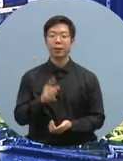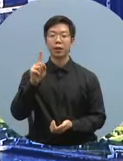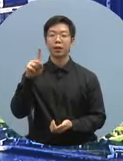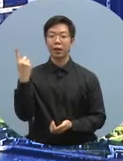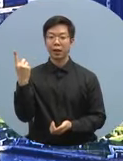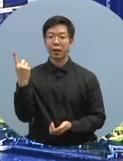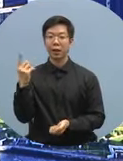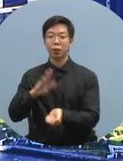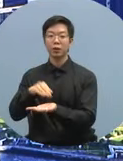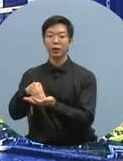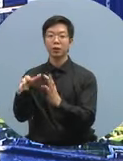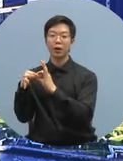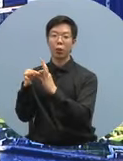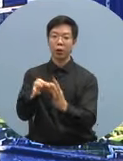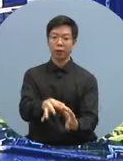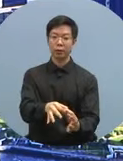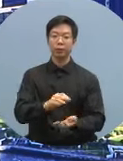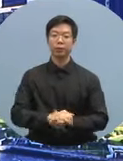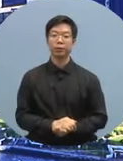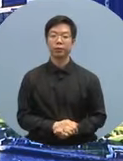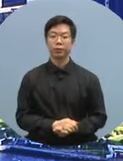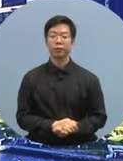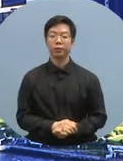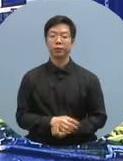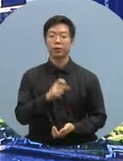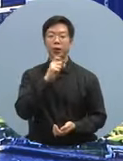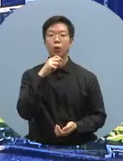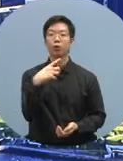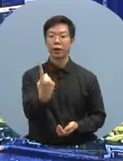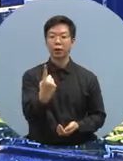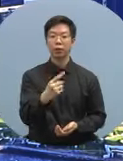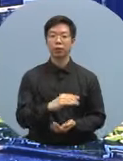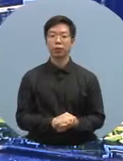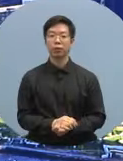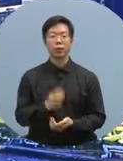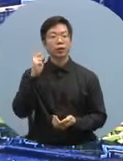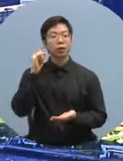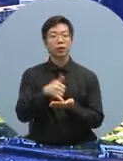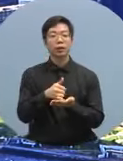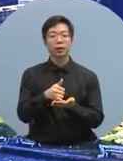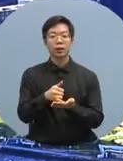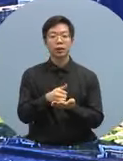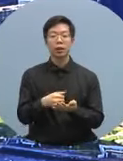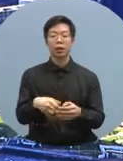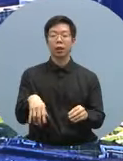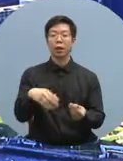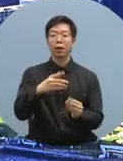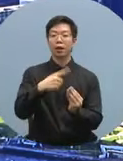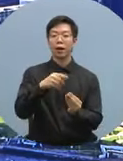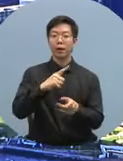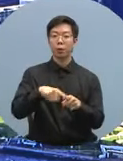的個案，都是一些相關個案，其中一宗就是康治的確診個案，就是一